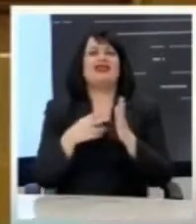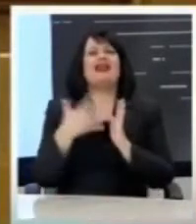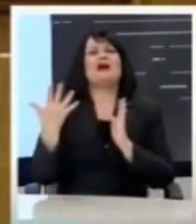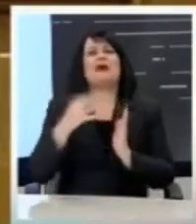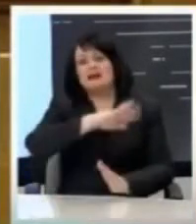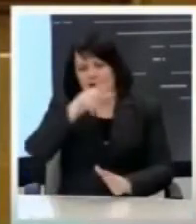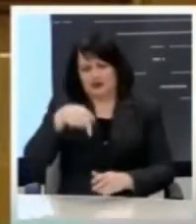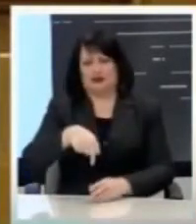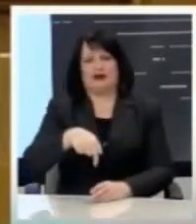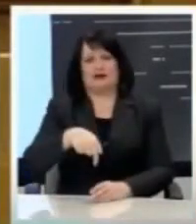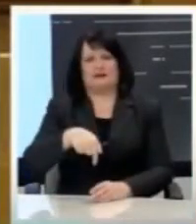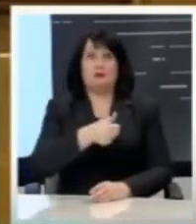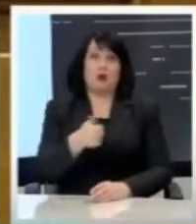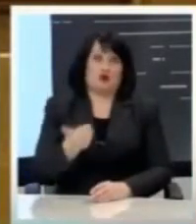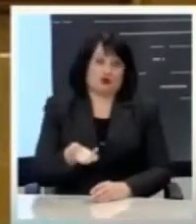μέχρι σήμερα.